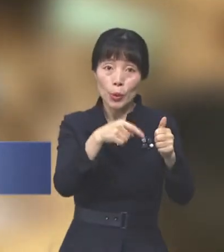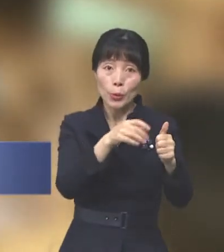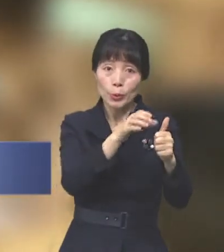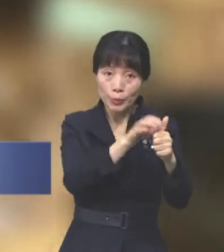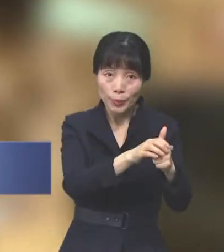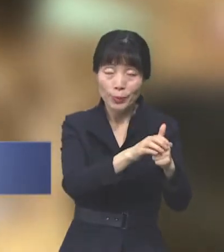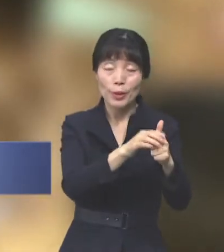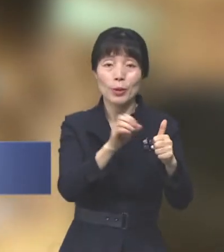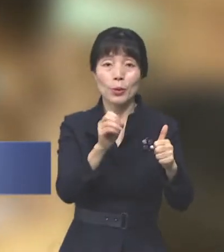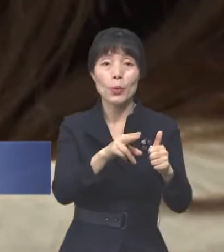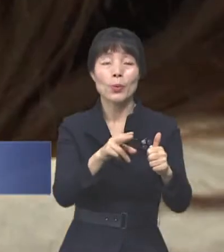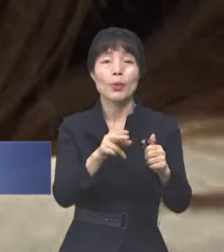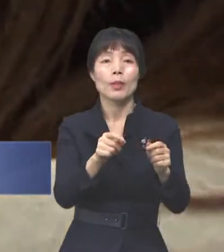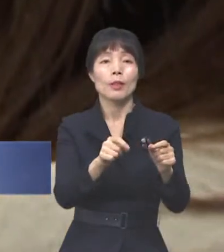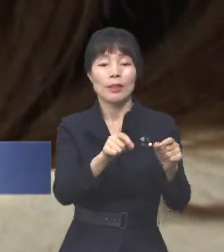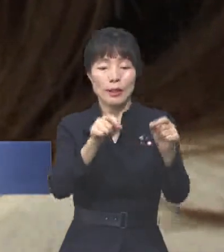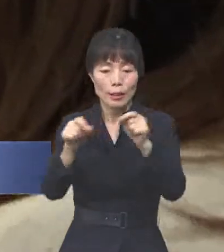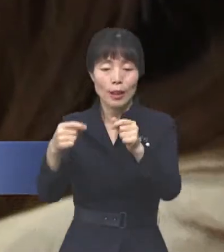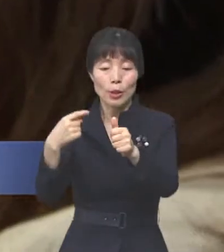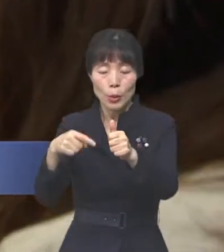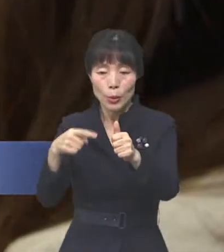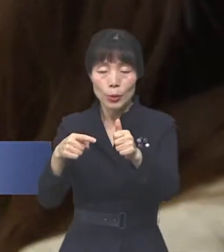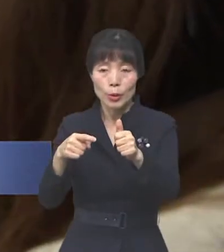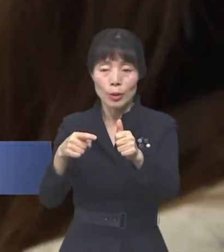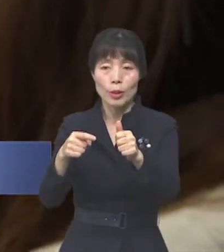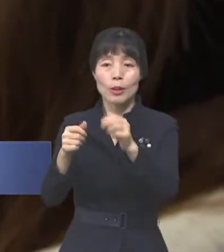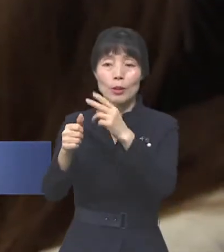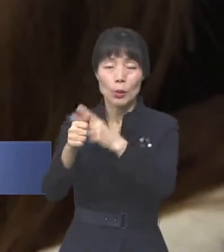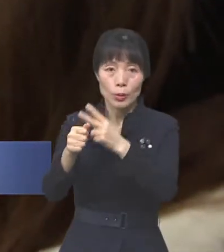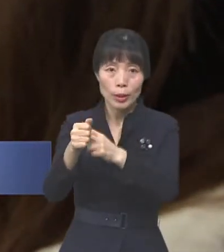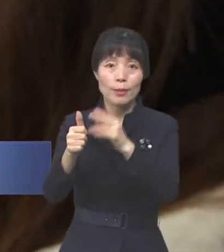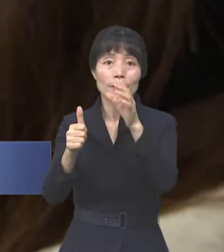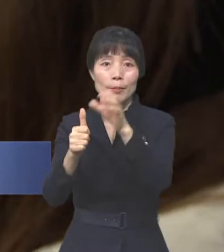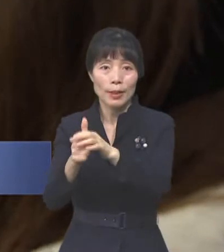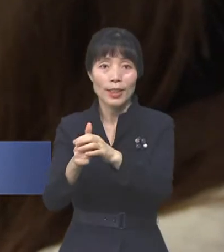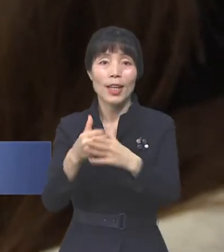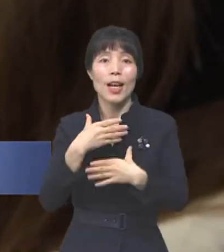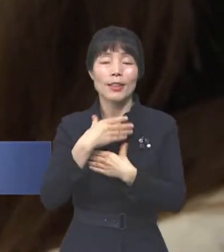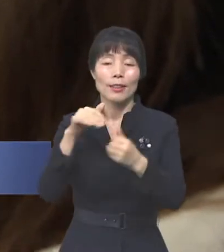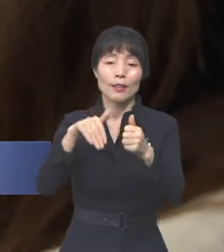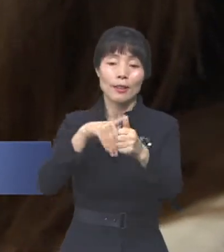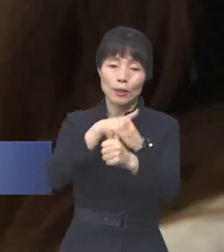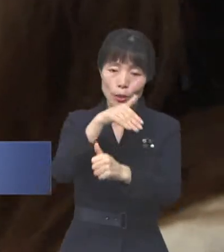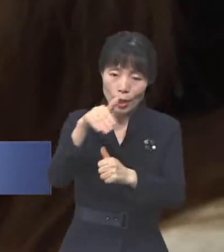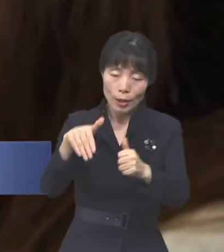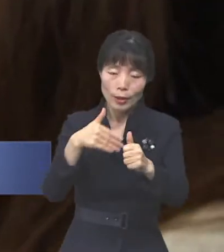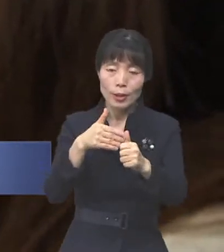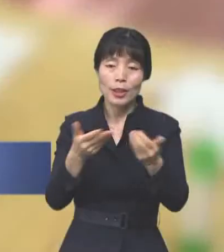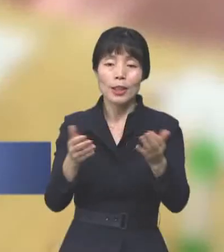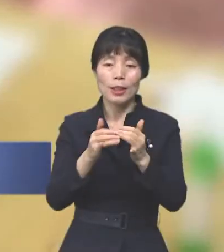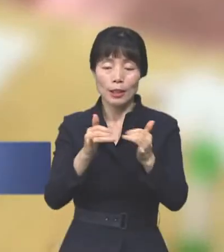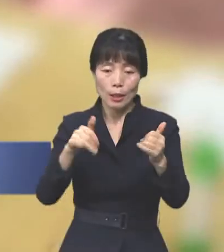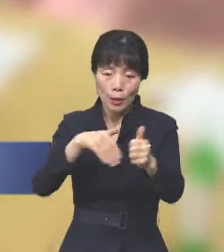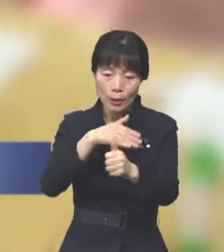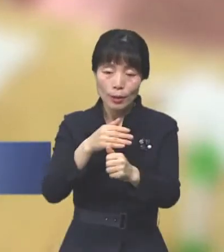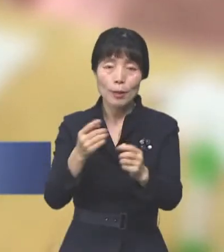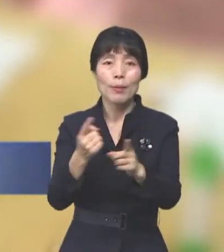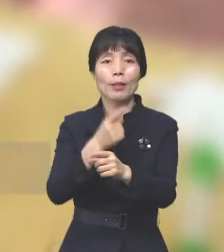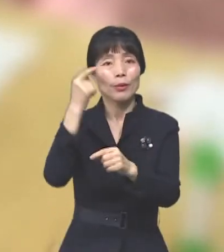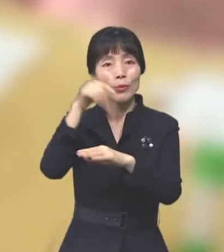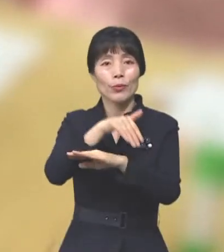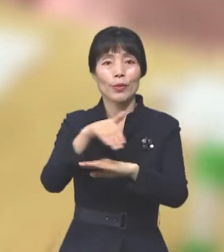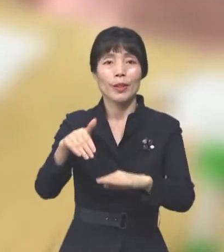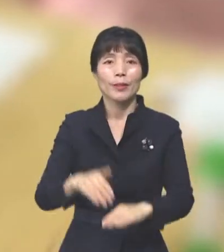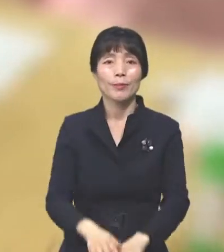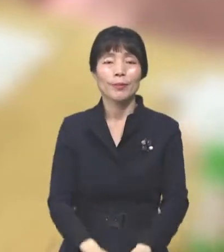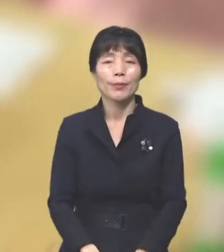연장보육에 따른 보육료와 교사 인건비를 지원해서 안정적인 보육 환경과 종사자의 근무 여건을 개선할